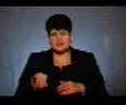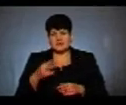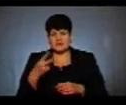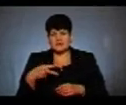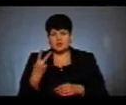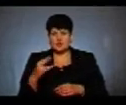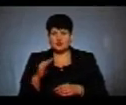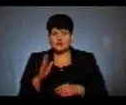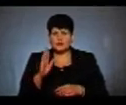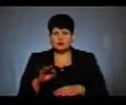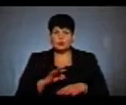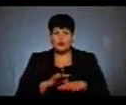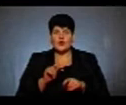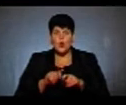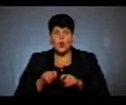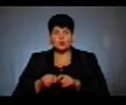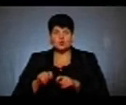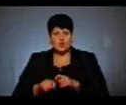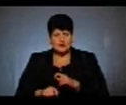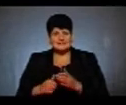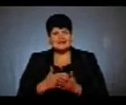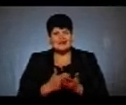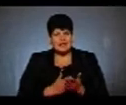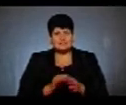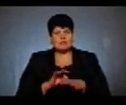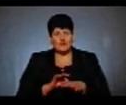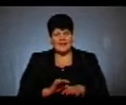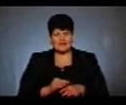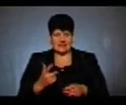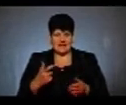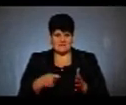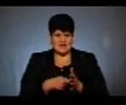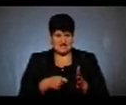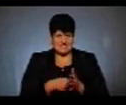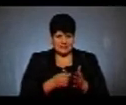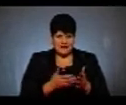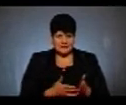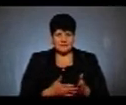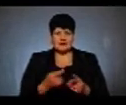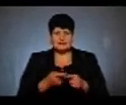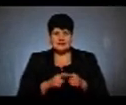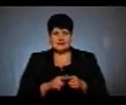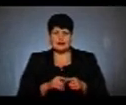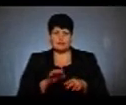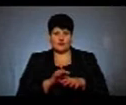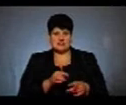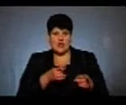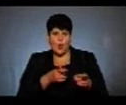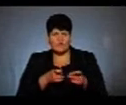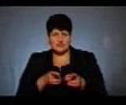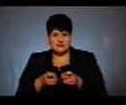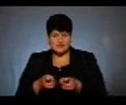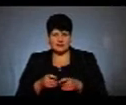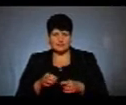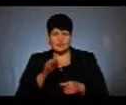вже буде проводитися контроль за якістю проведення тої вакцинації. Це проводиться методом відстрілу, проводиться відстріл лисиць, тут